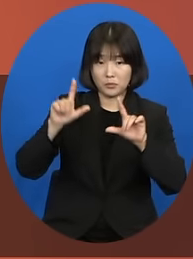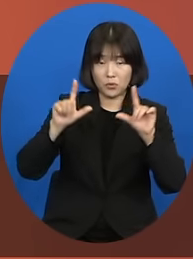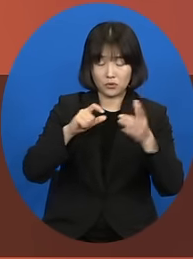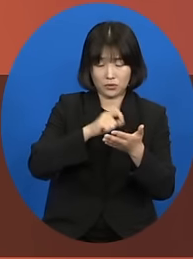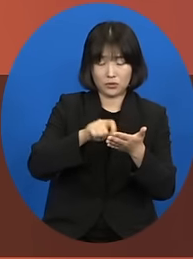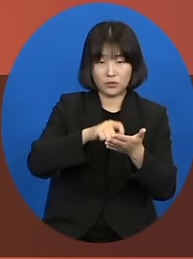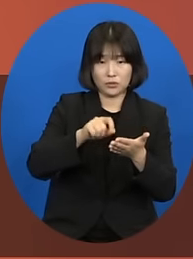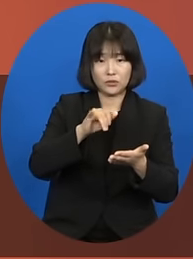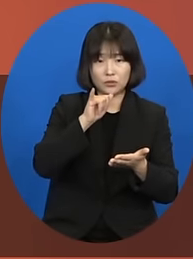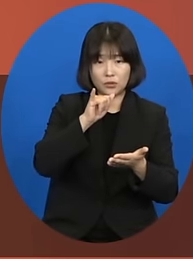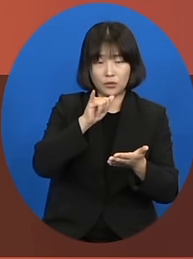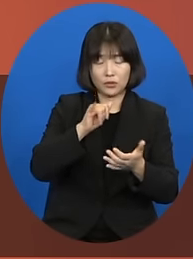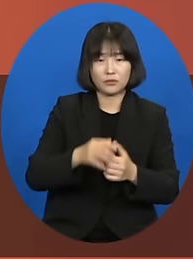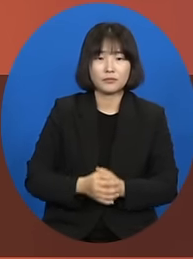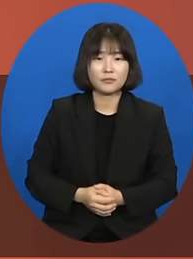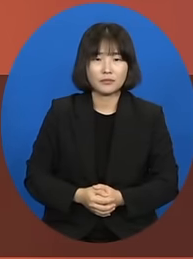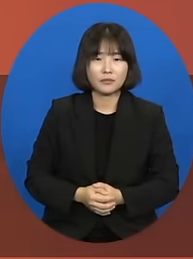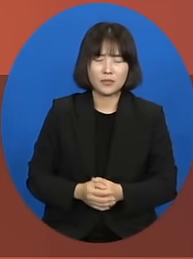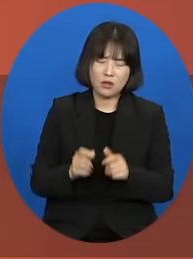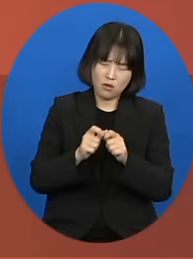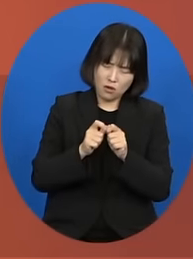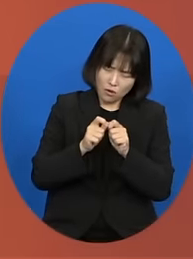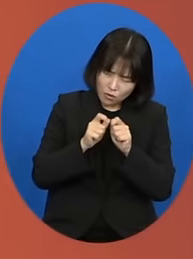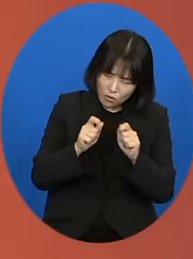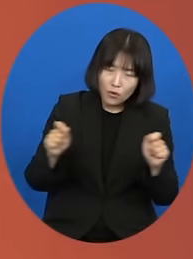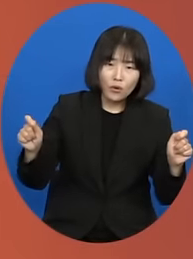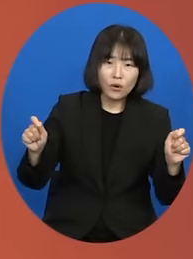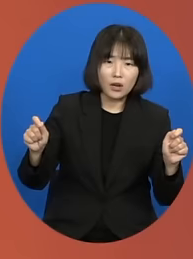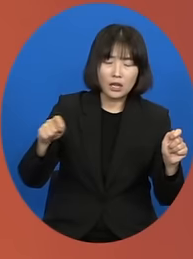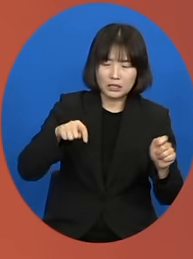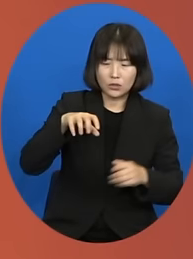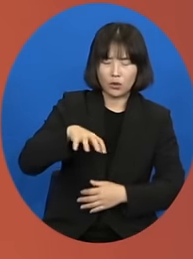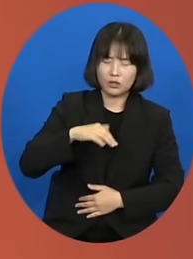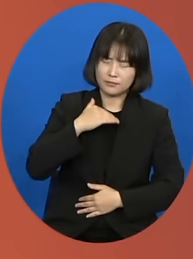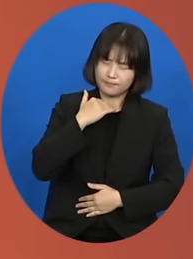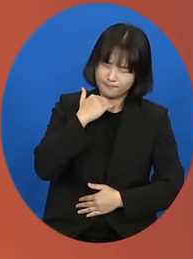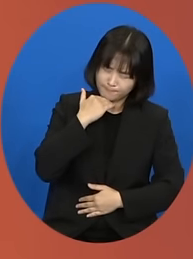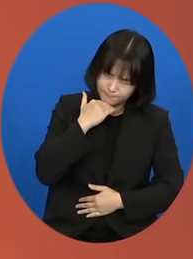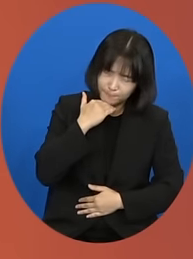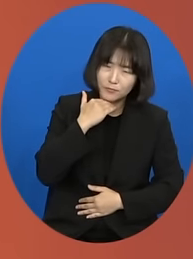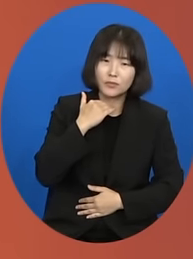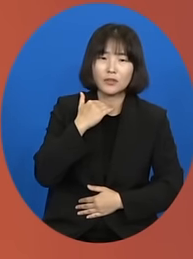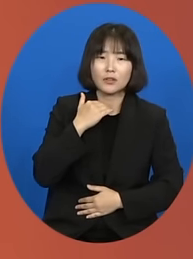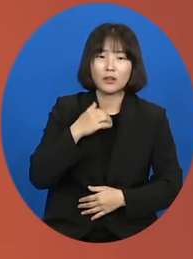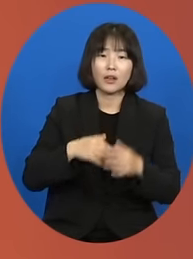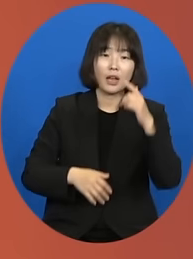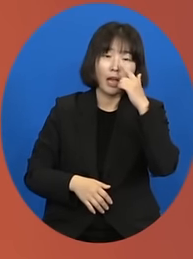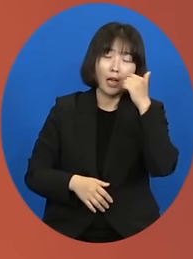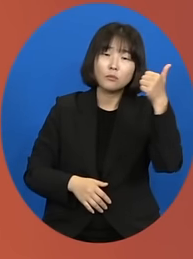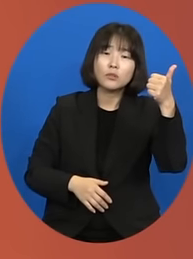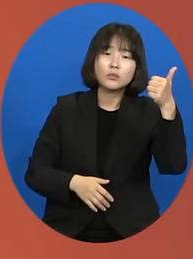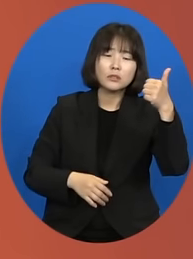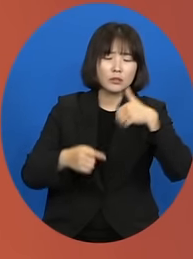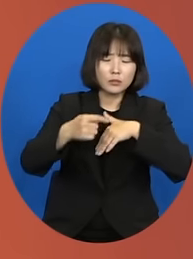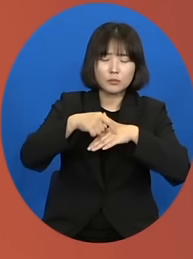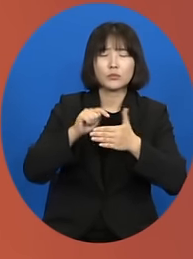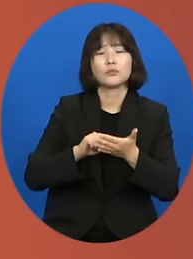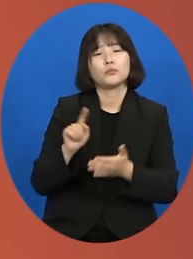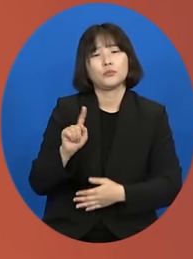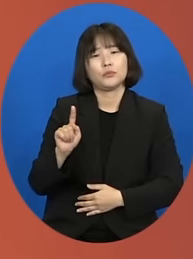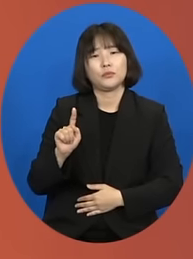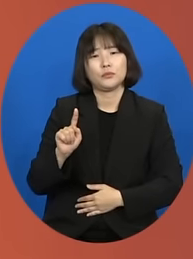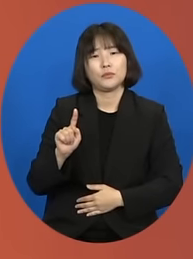기록하고 있습니다. 그 오랜 시간 동안 그곳에서 기다리면서 그 아버지는 무슨 마음을 품고